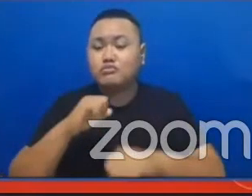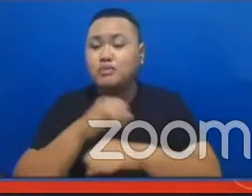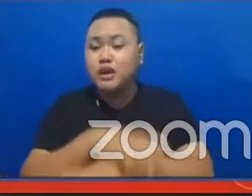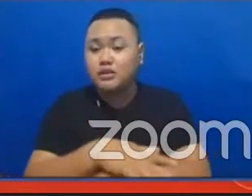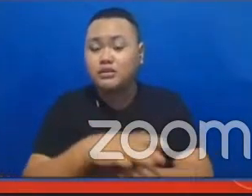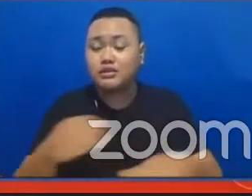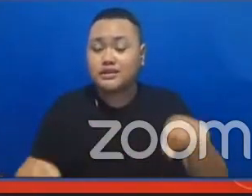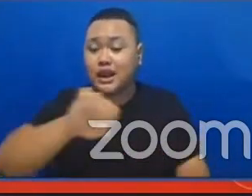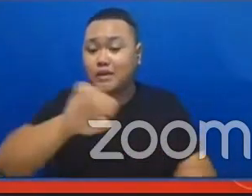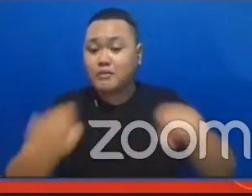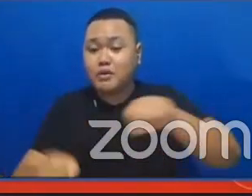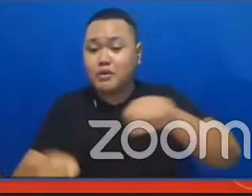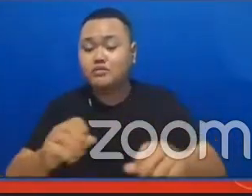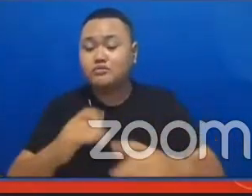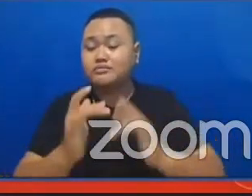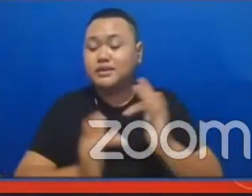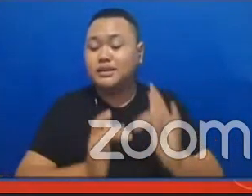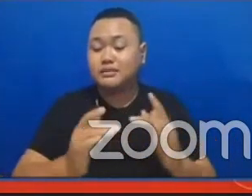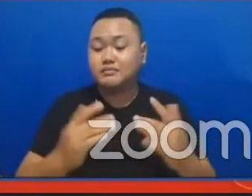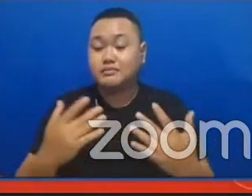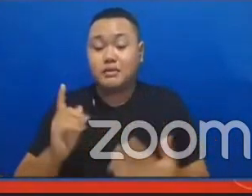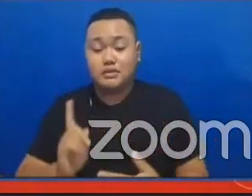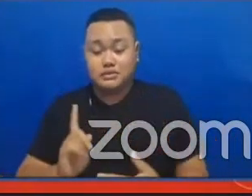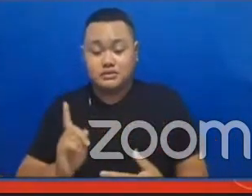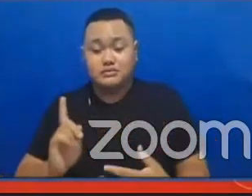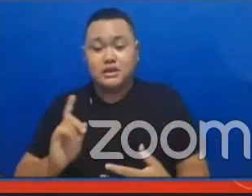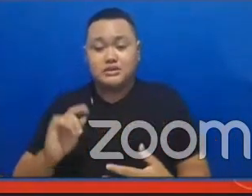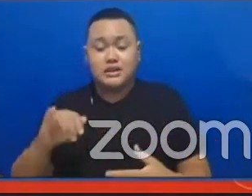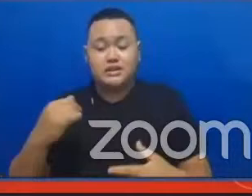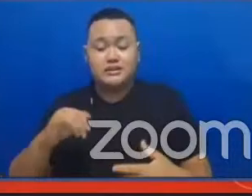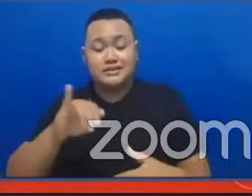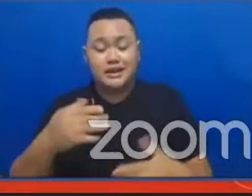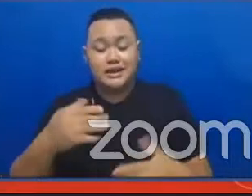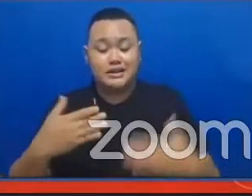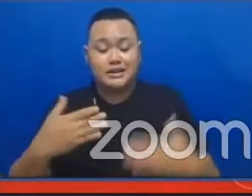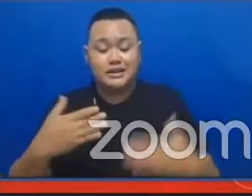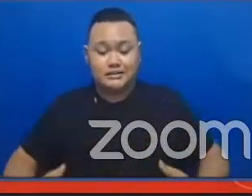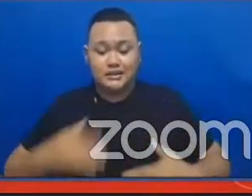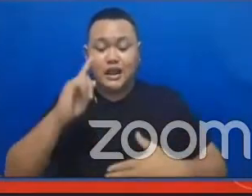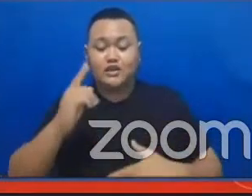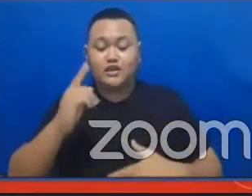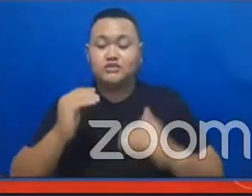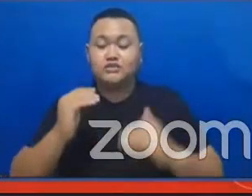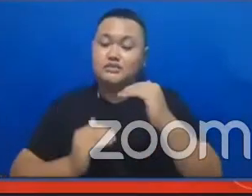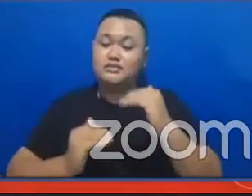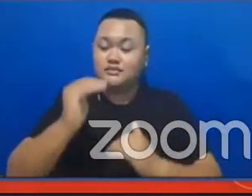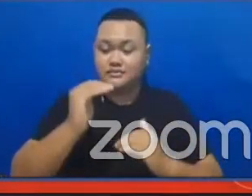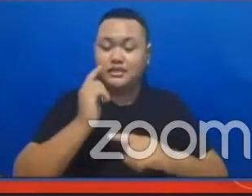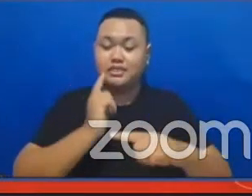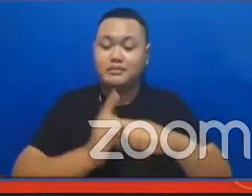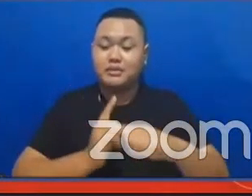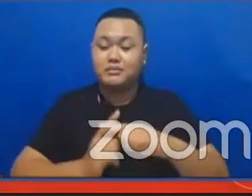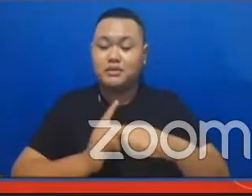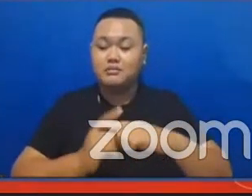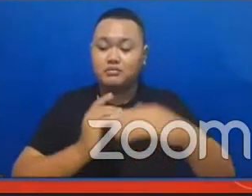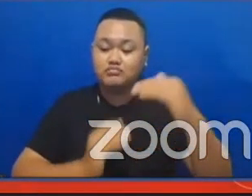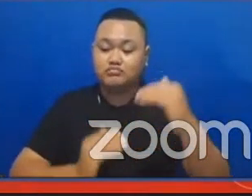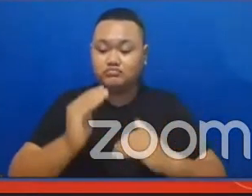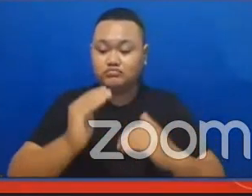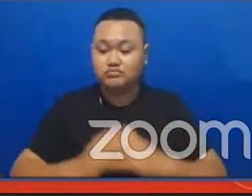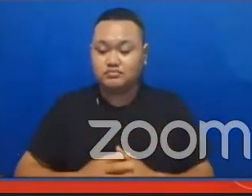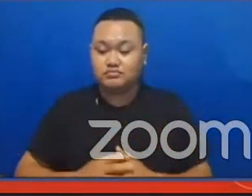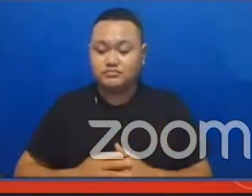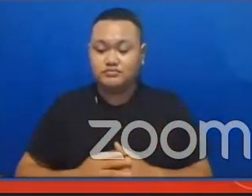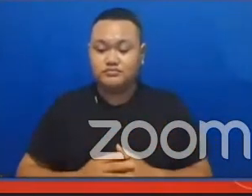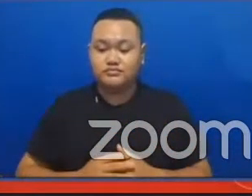dalam laboratorium maya, maka sikap ilmiah ini yang perlu ditumbuh kembangkan, dan saya kira ini bisa tumbuh kembang